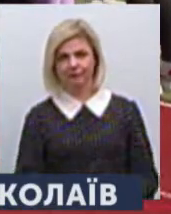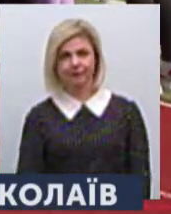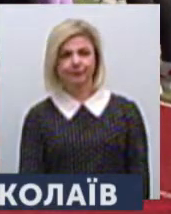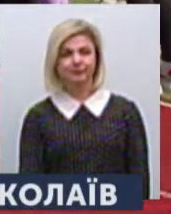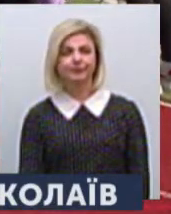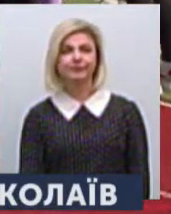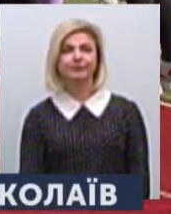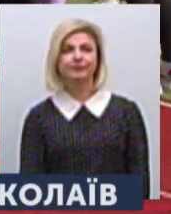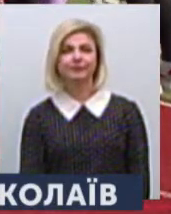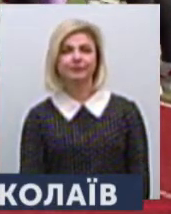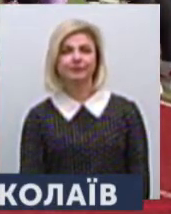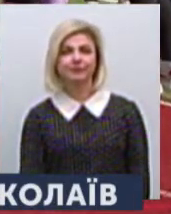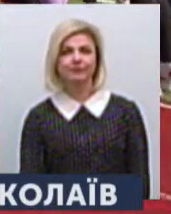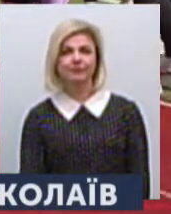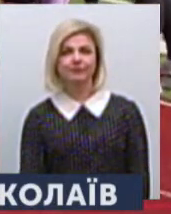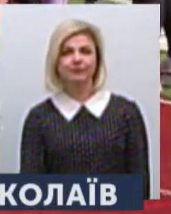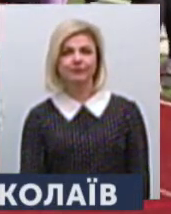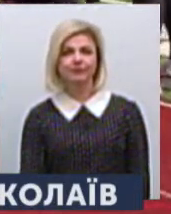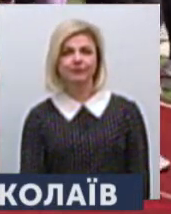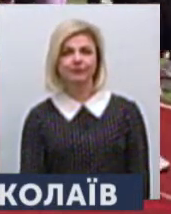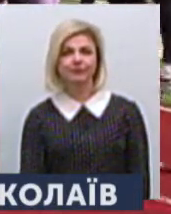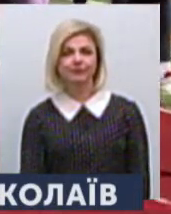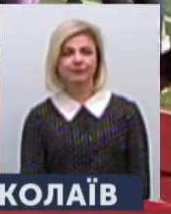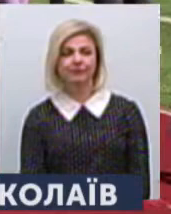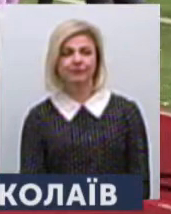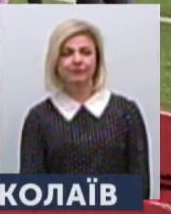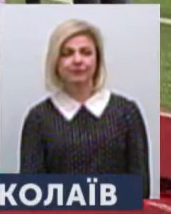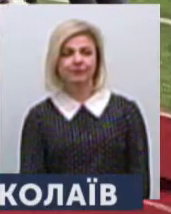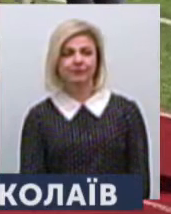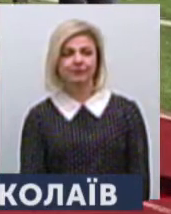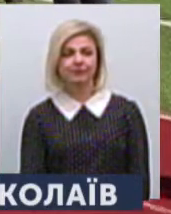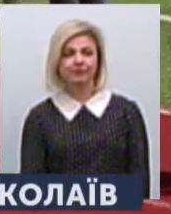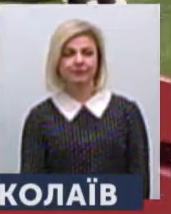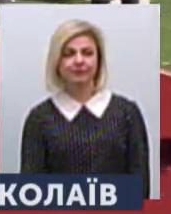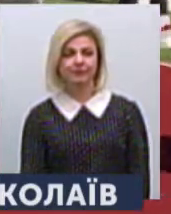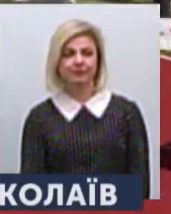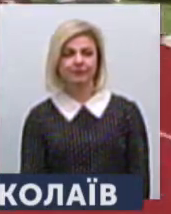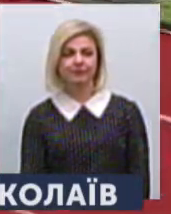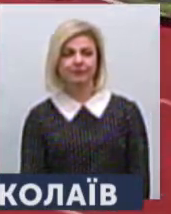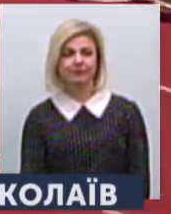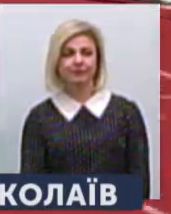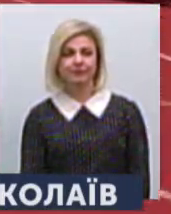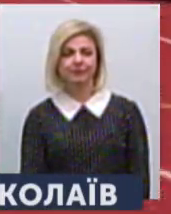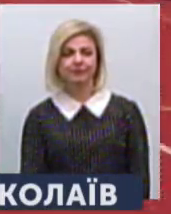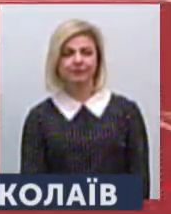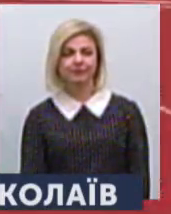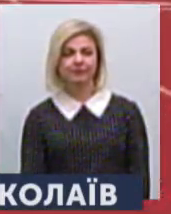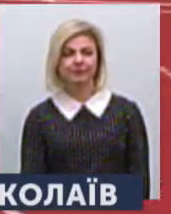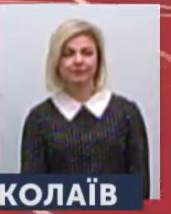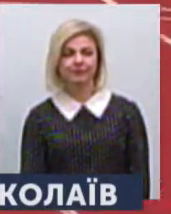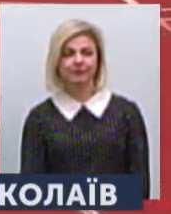Учасника наших соревнований. Да, Молодець, ти преодоліла ту